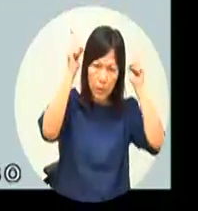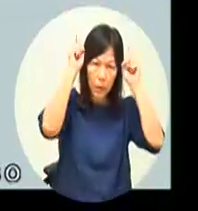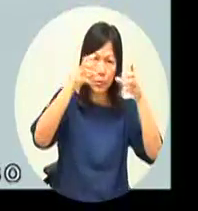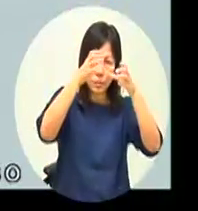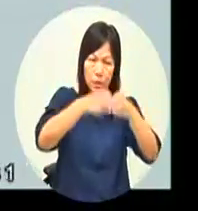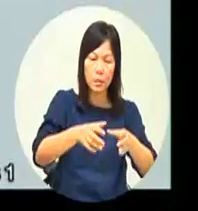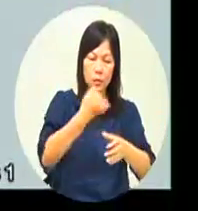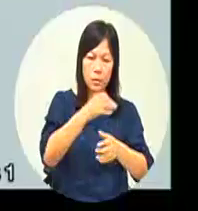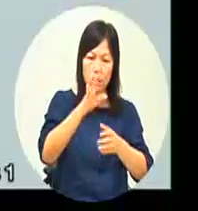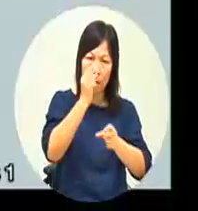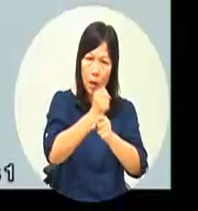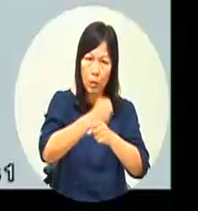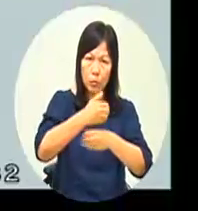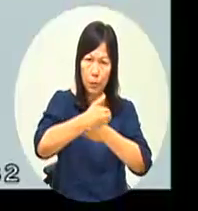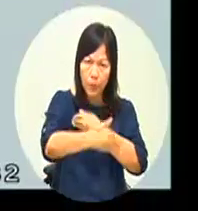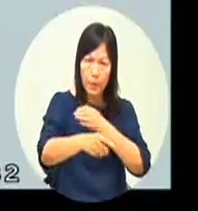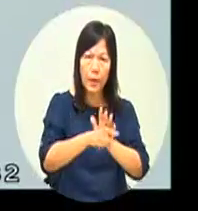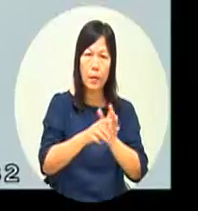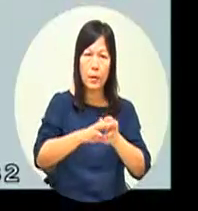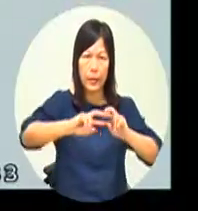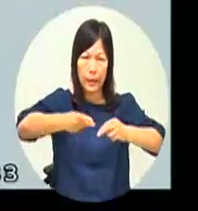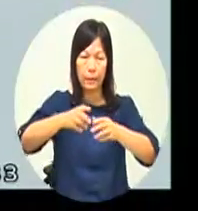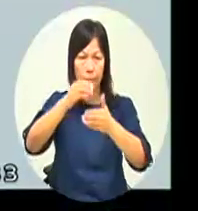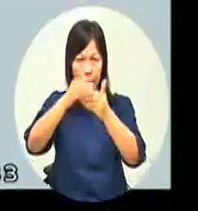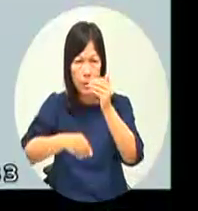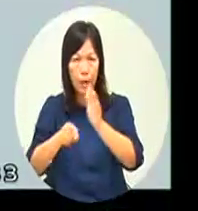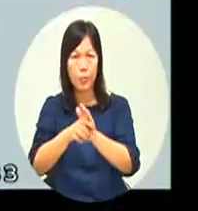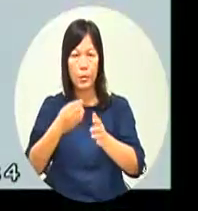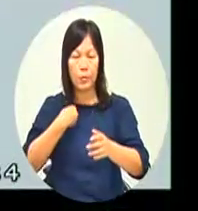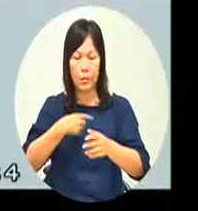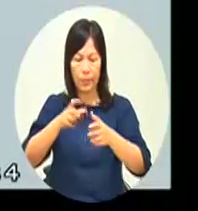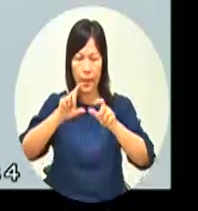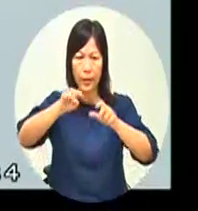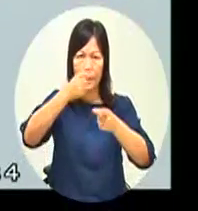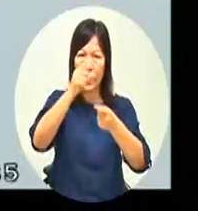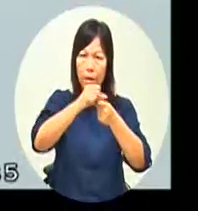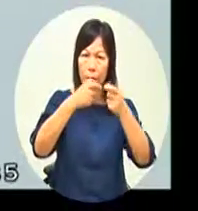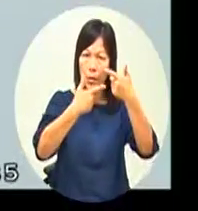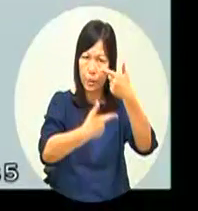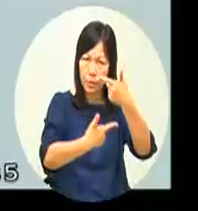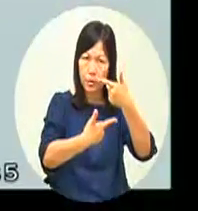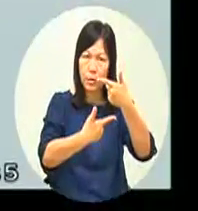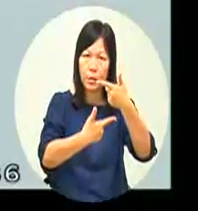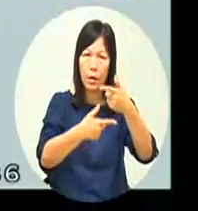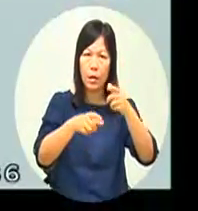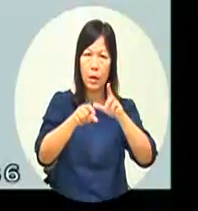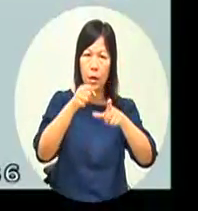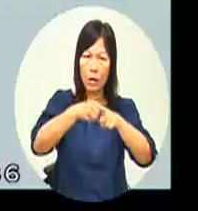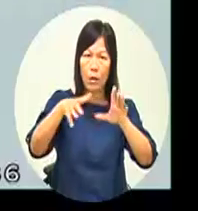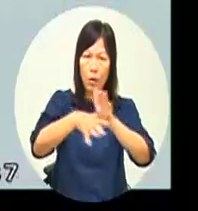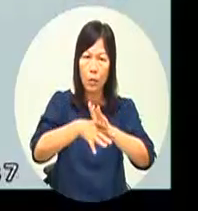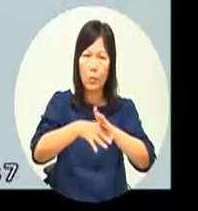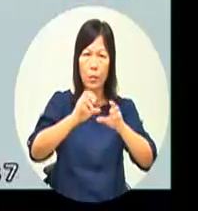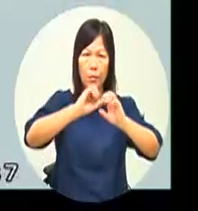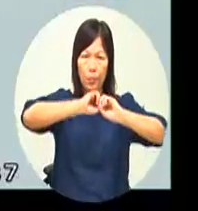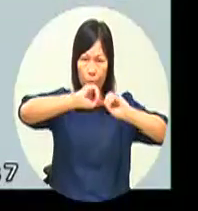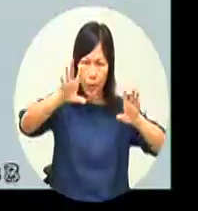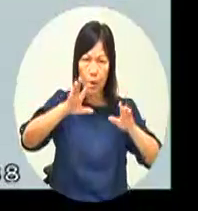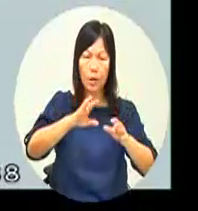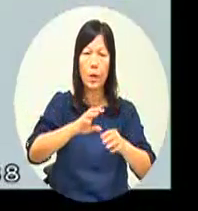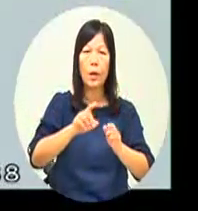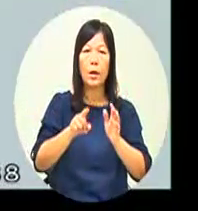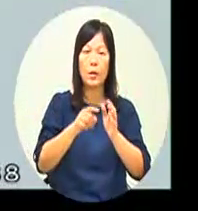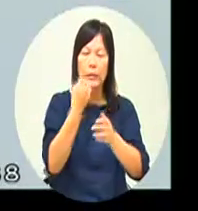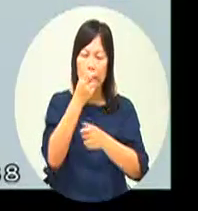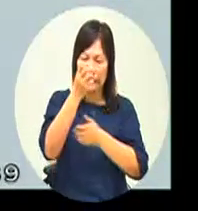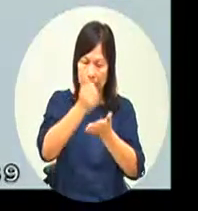大学设置及实施办法修正条文业经本府于105年6月6日高市府教设置第